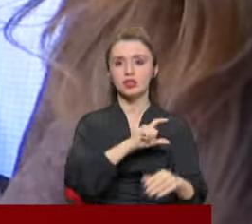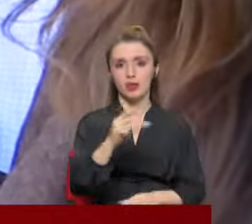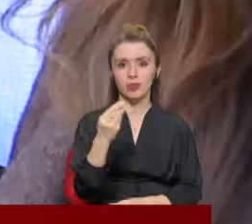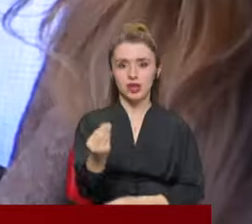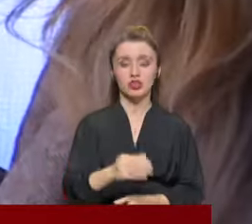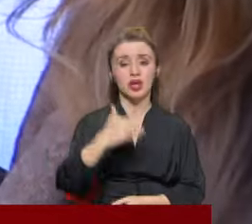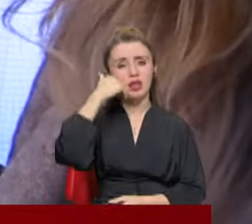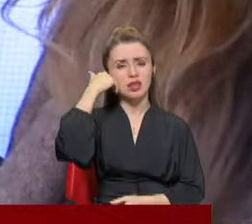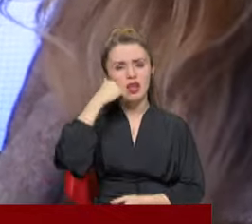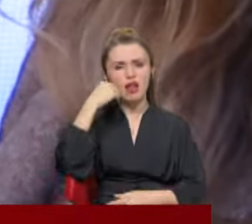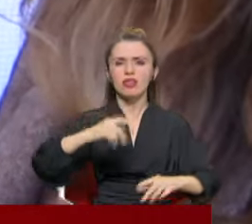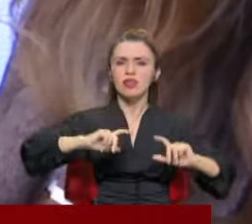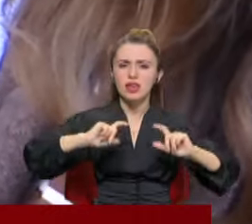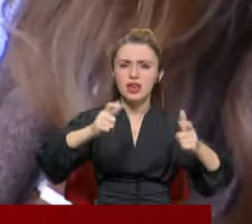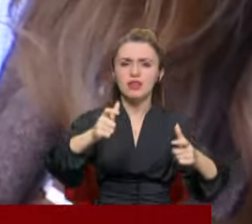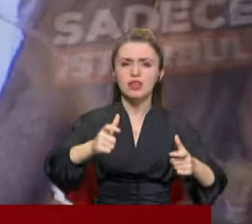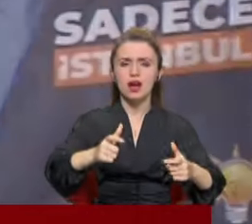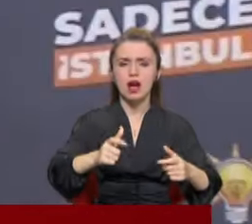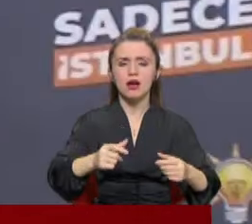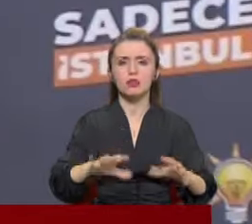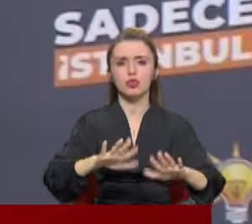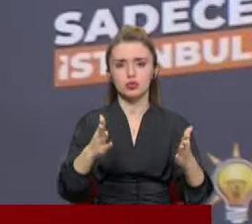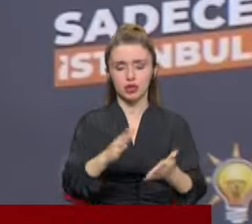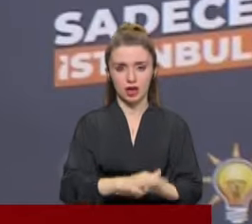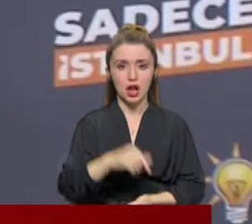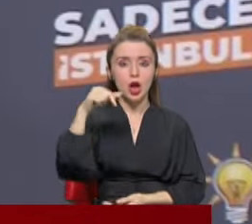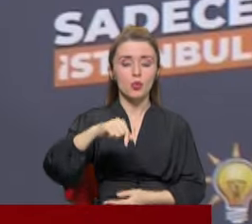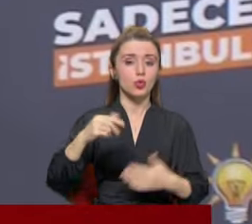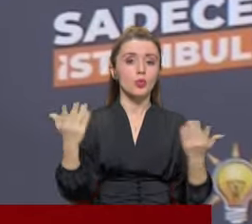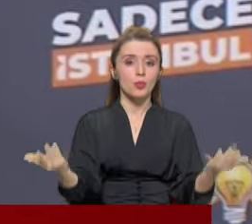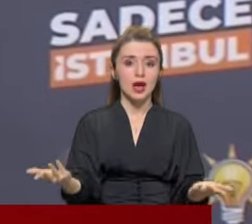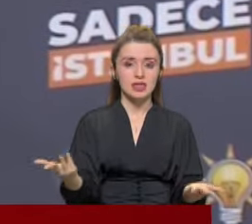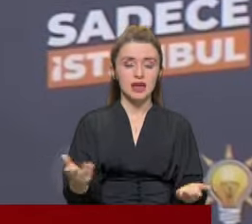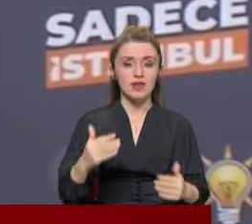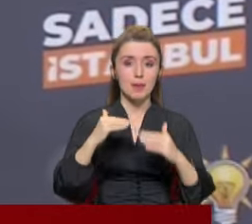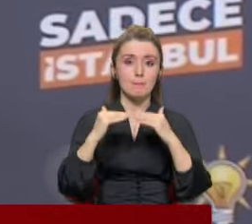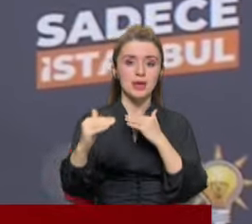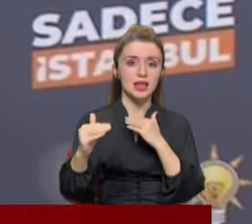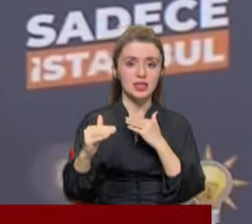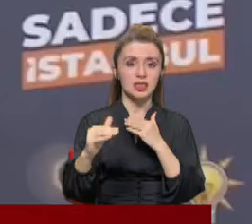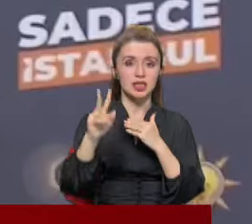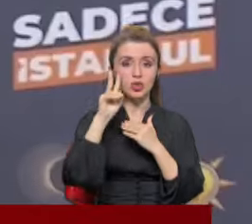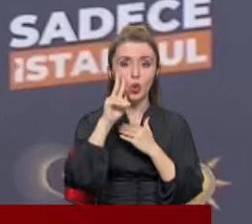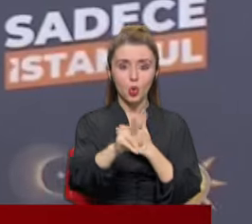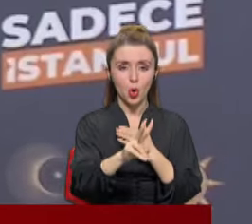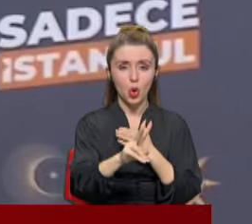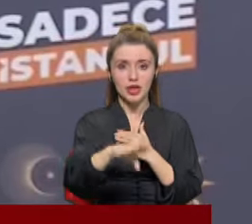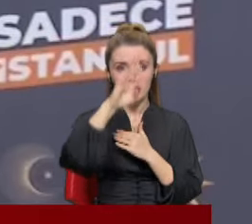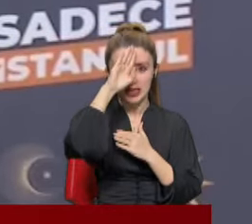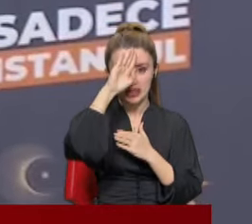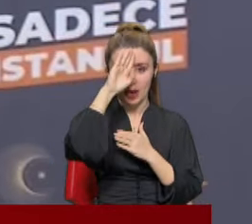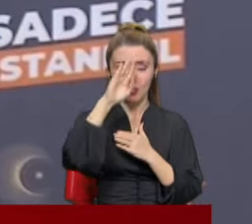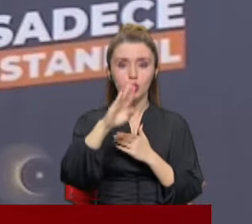verecek. Yalanlarına, iftiralarına boğulacaklar. Bugün maalesef milletin gözleri önünde